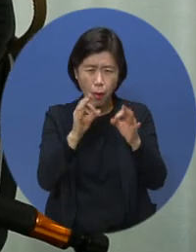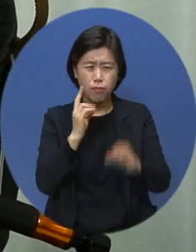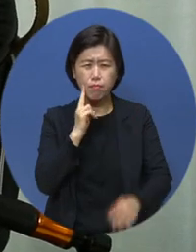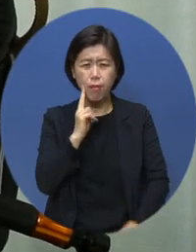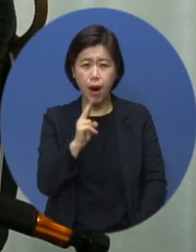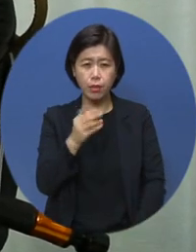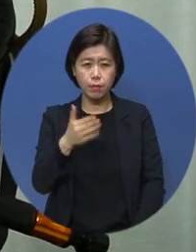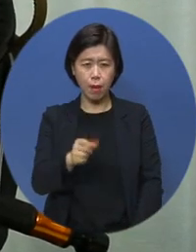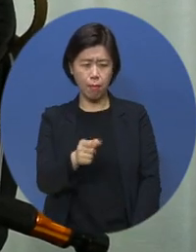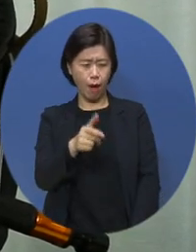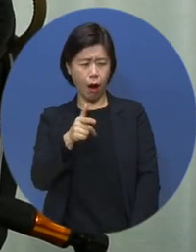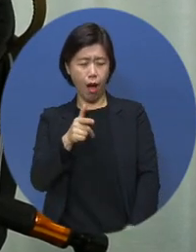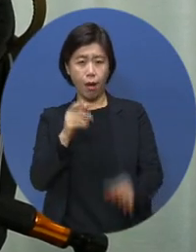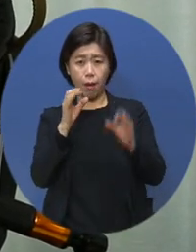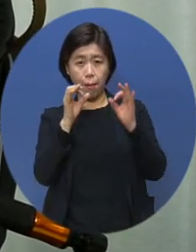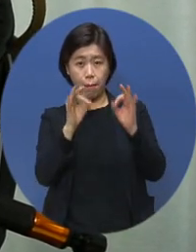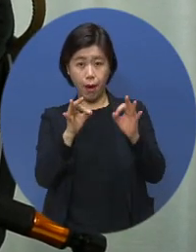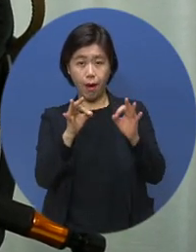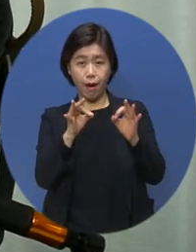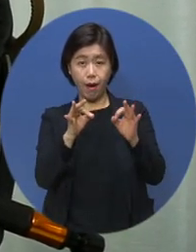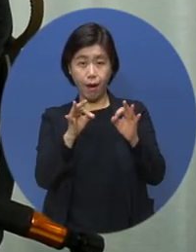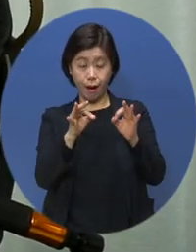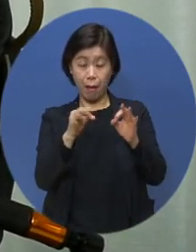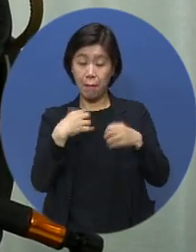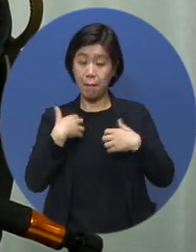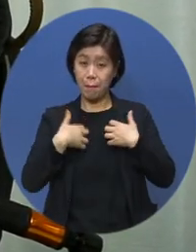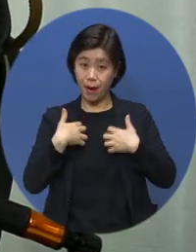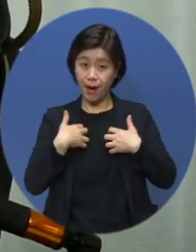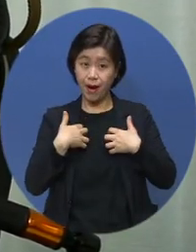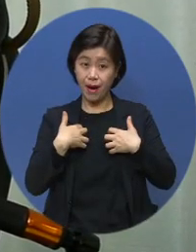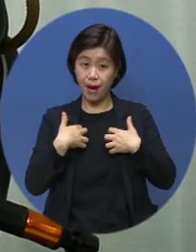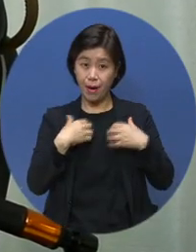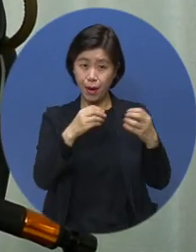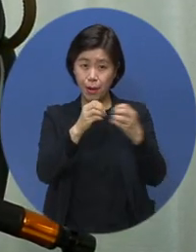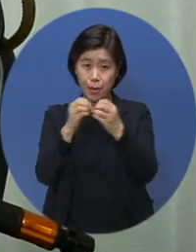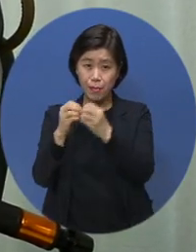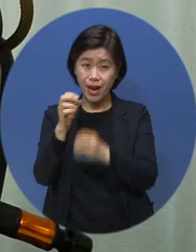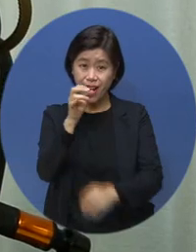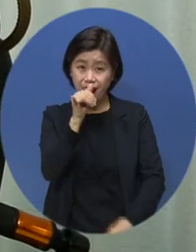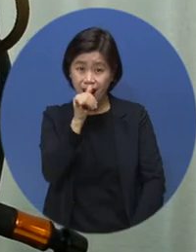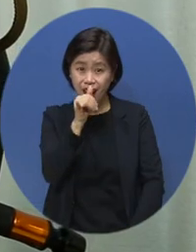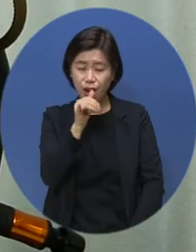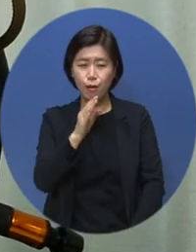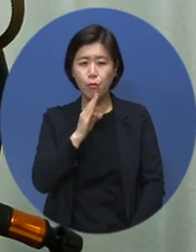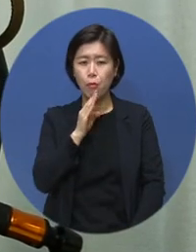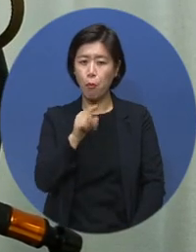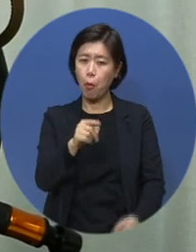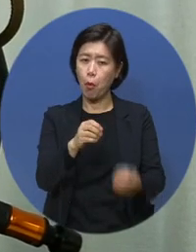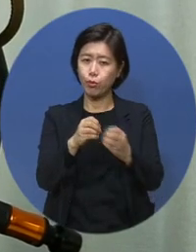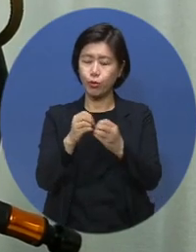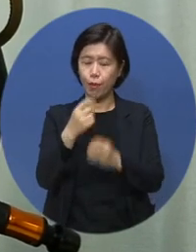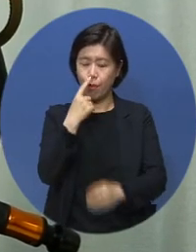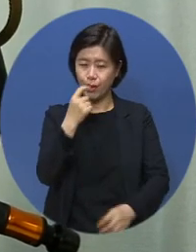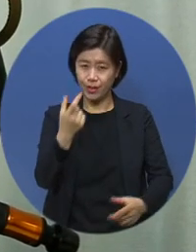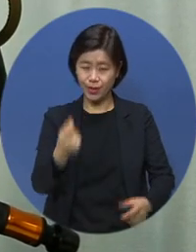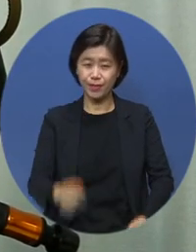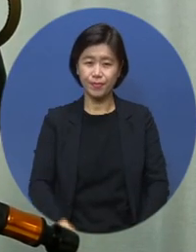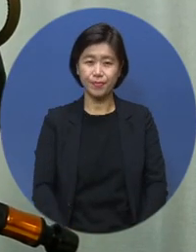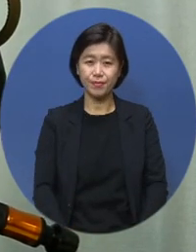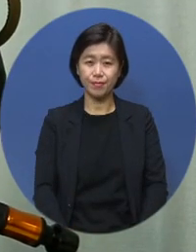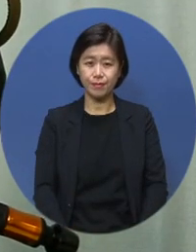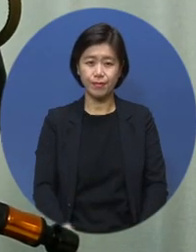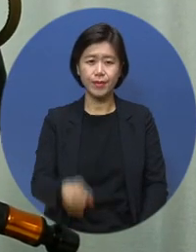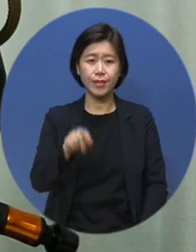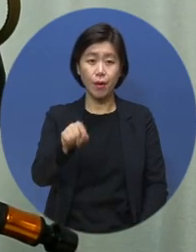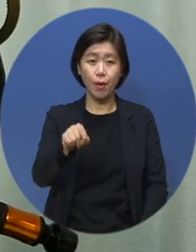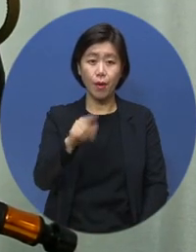굉장 님 가까이서 보면 비극이지만 멀리서 보면 희극이다 그래서 좋아요 아 이게 이 찰리